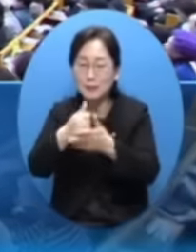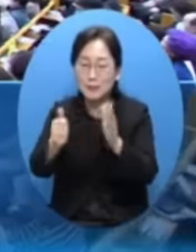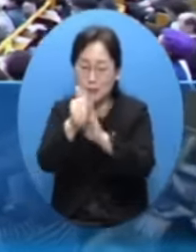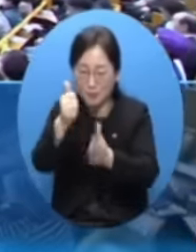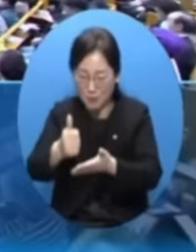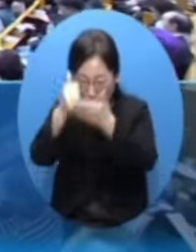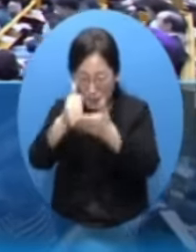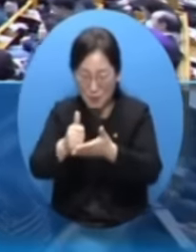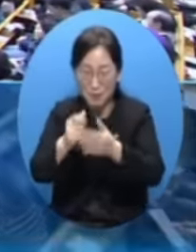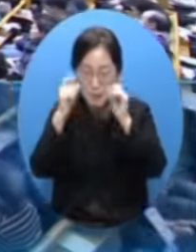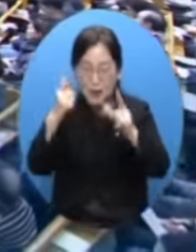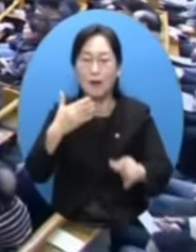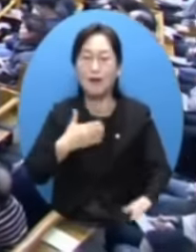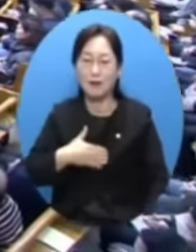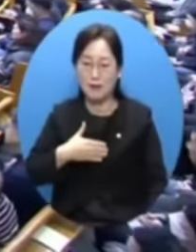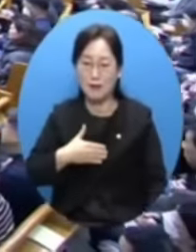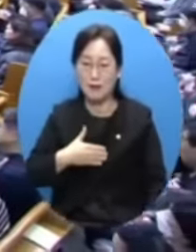아노라.